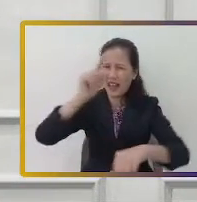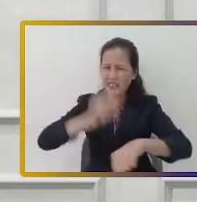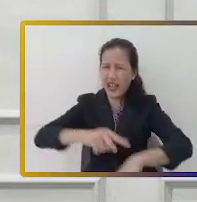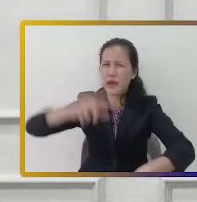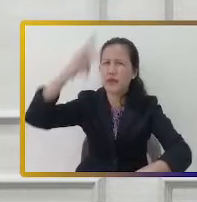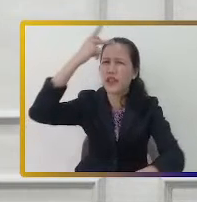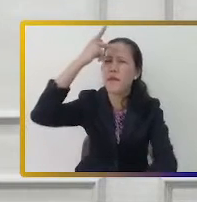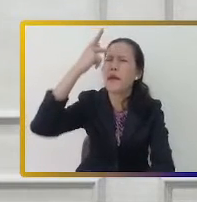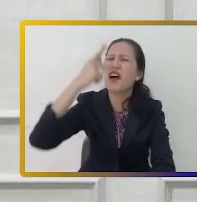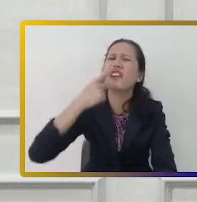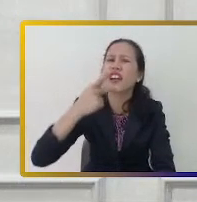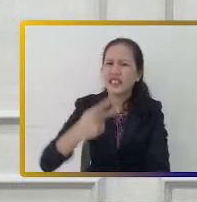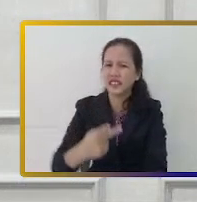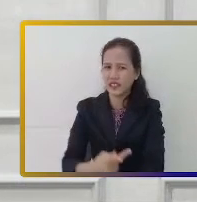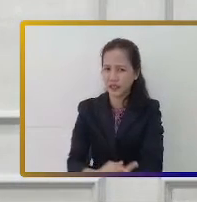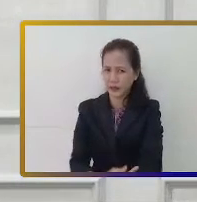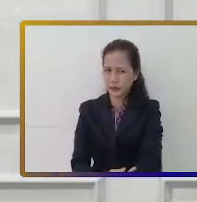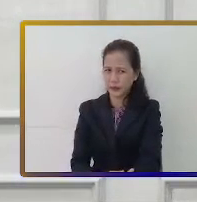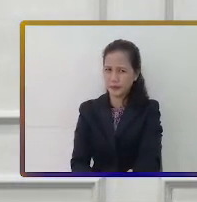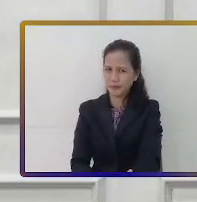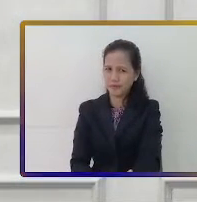magulang.